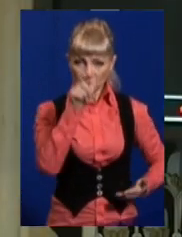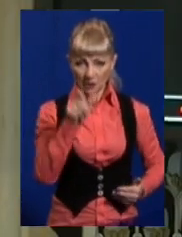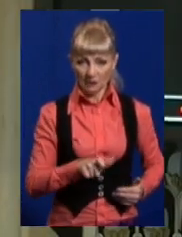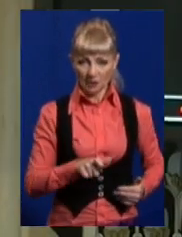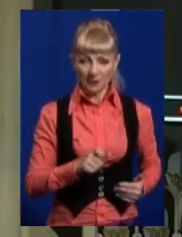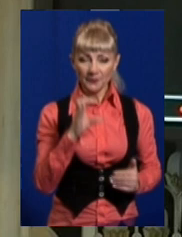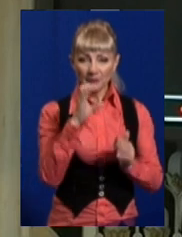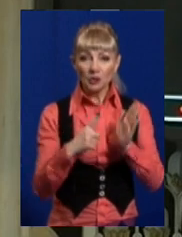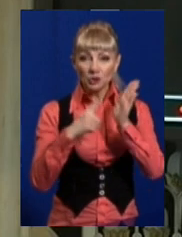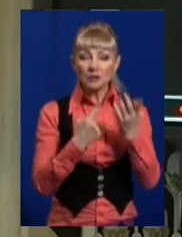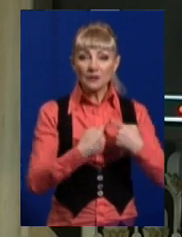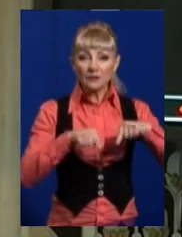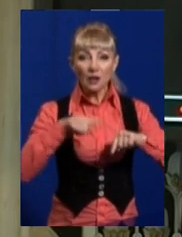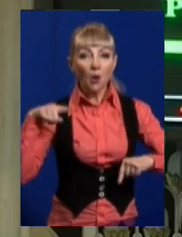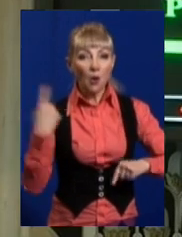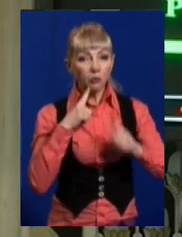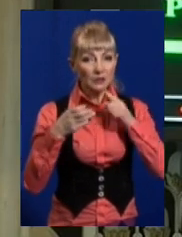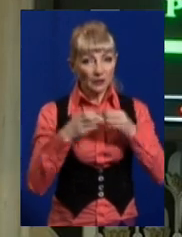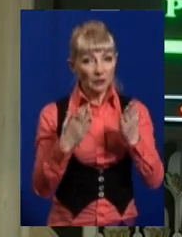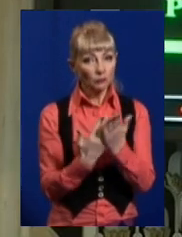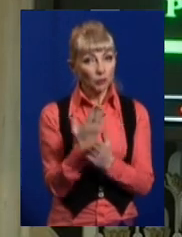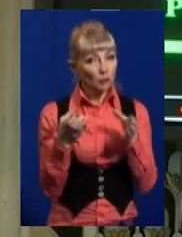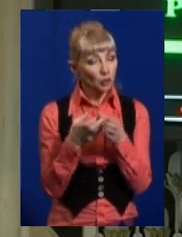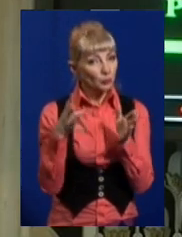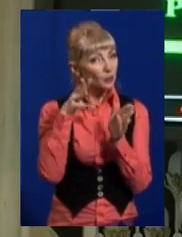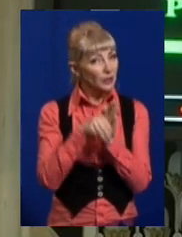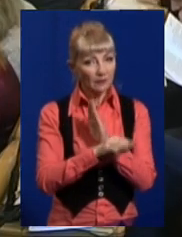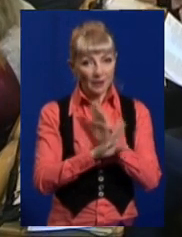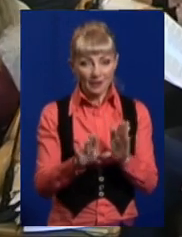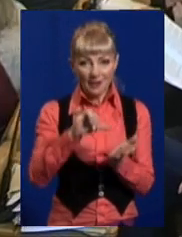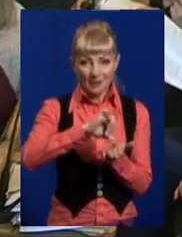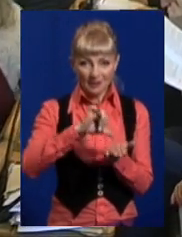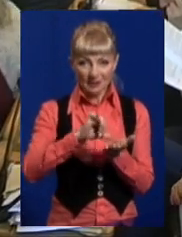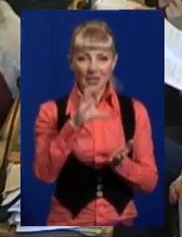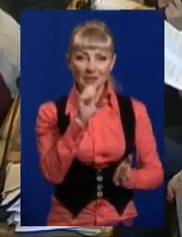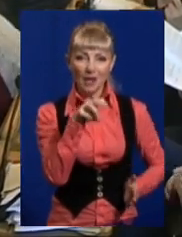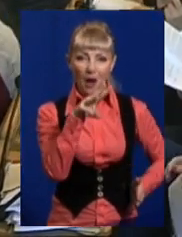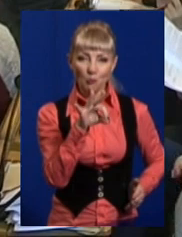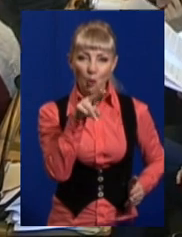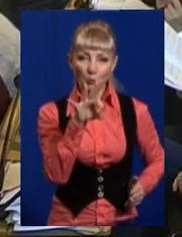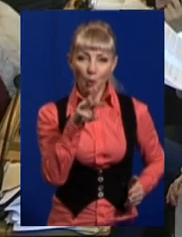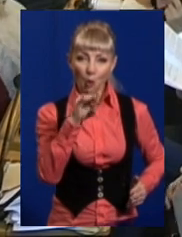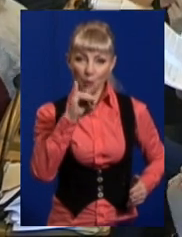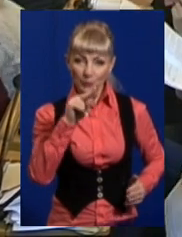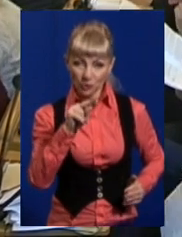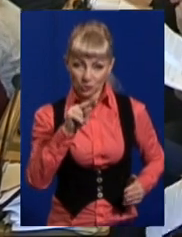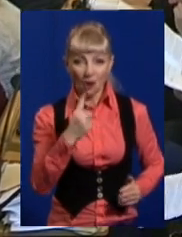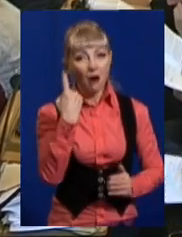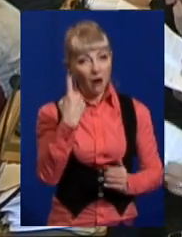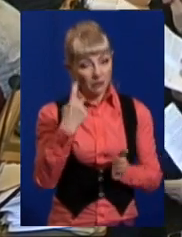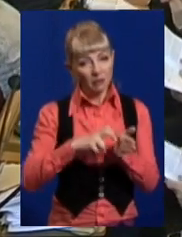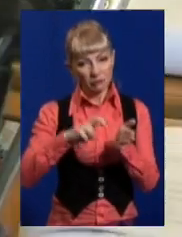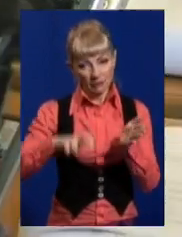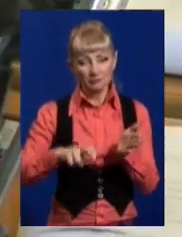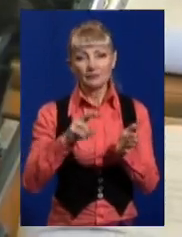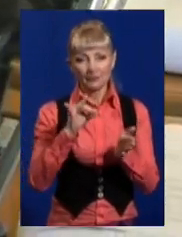З шести фракцій обласної ради до нової групи не увійшли представники об'єднання «Самопоміч». Одного з членів фракції виключили з партії